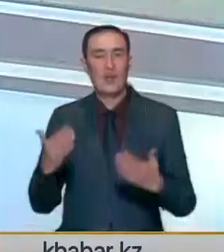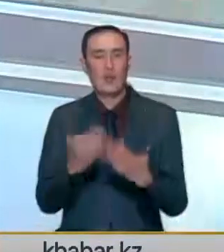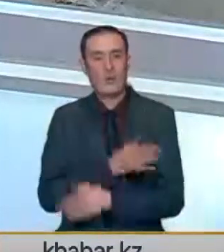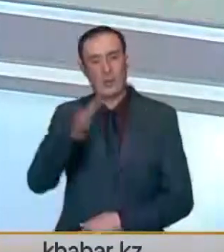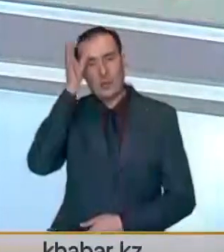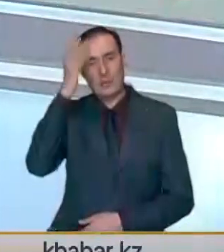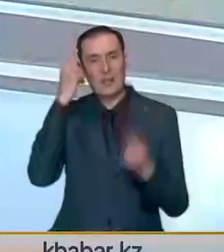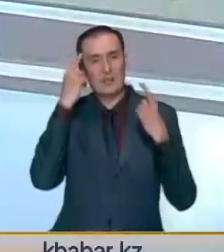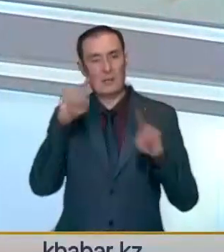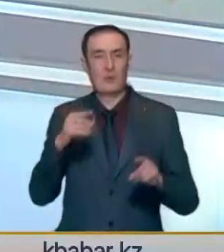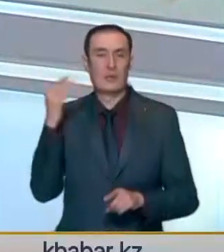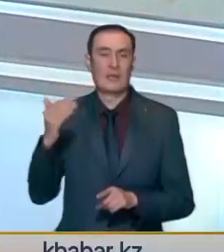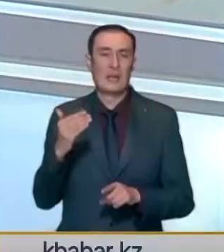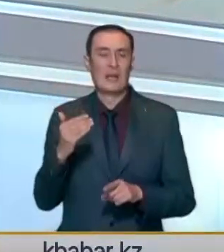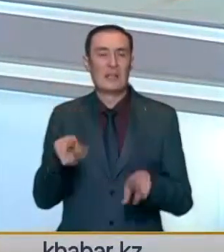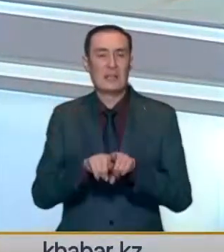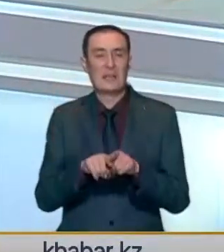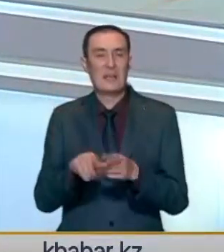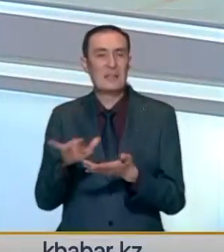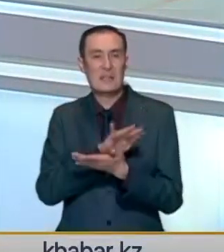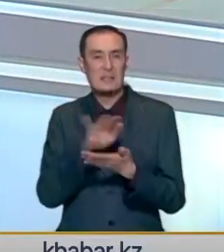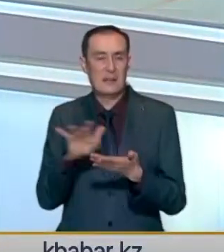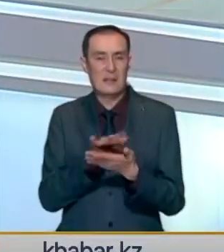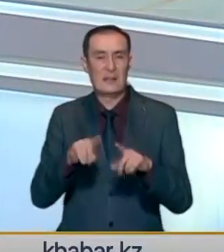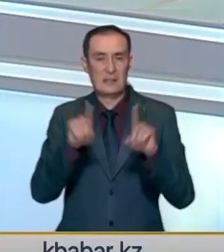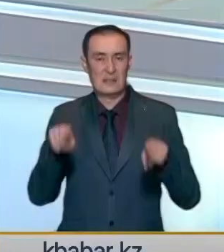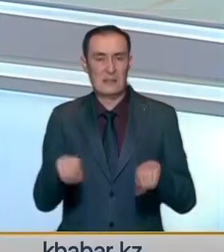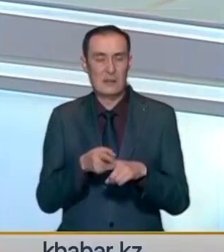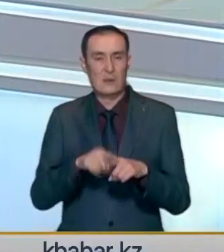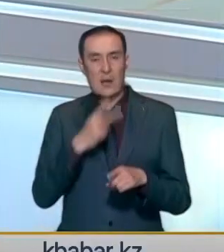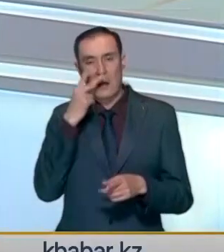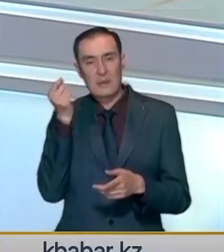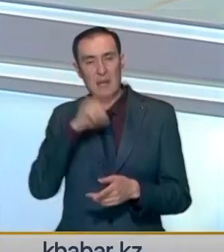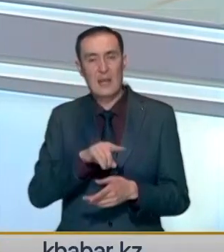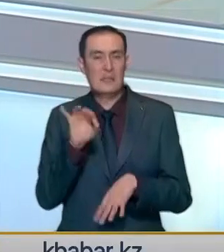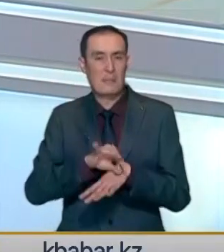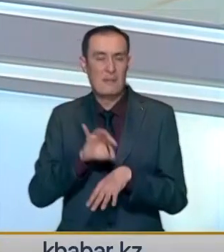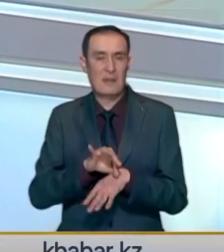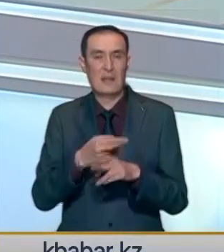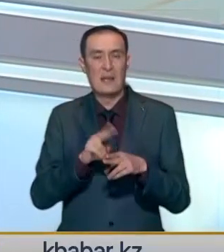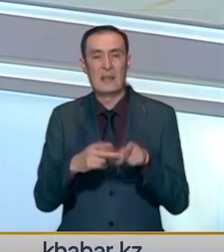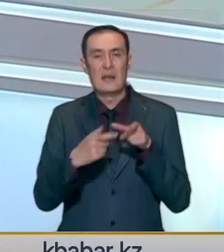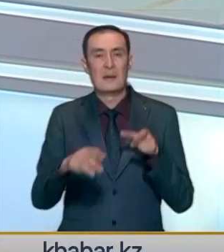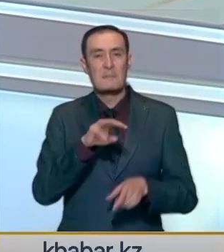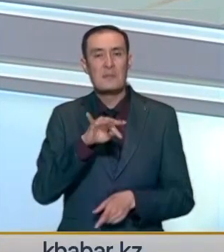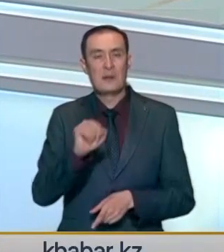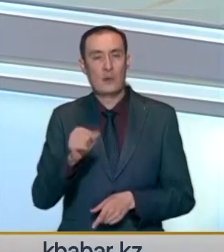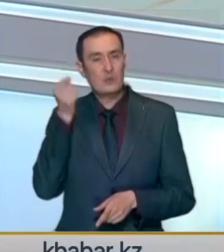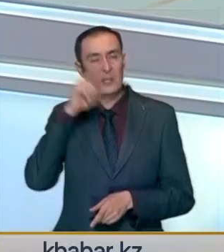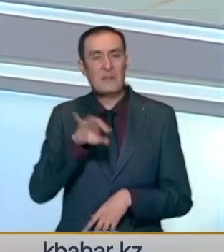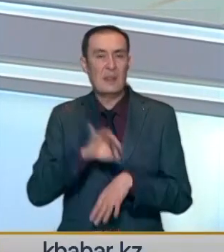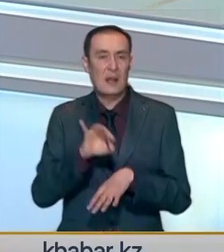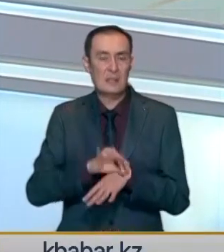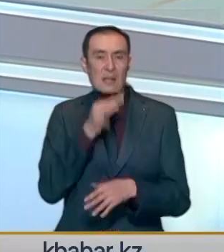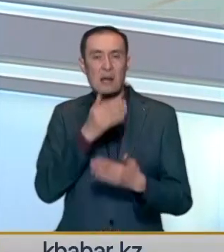Новая научная разработка, вот такие сенсорные стельки, которые определяют заболевания. Устройство называется Mirai, оно может установить